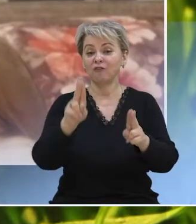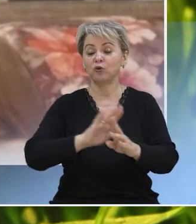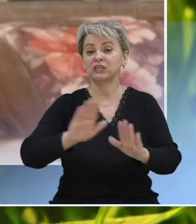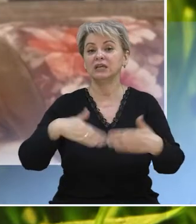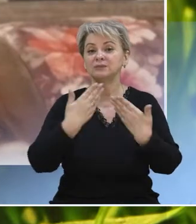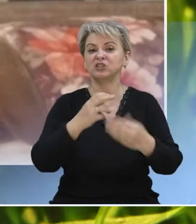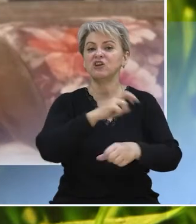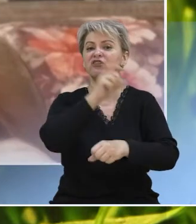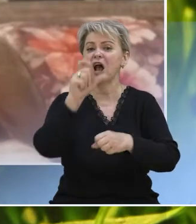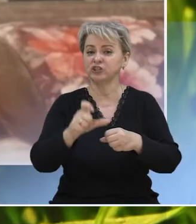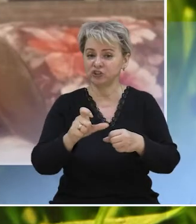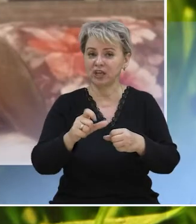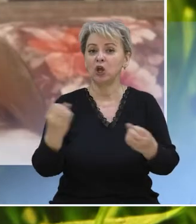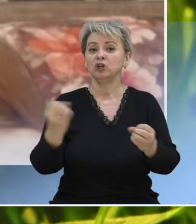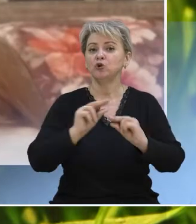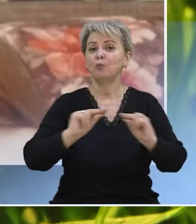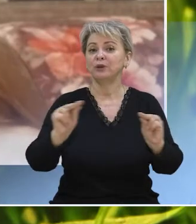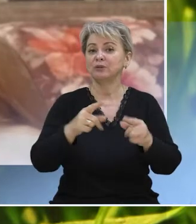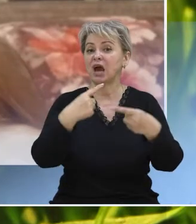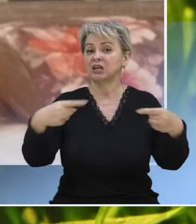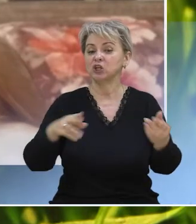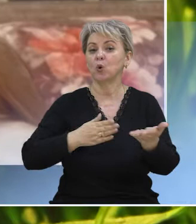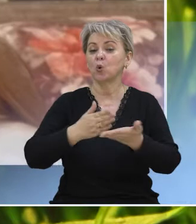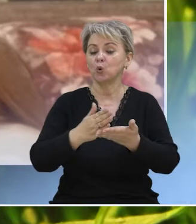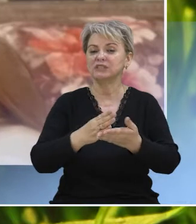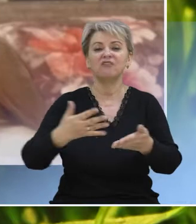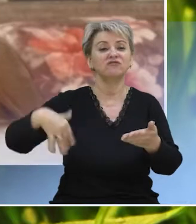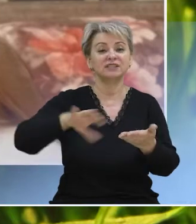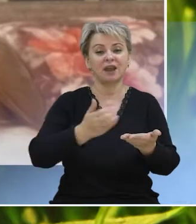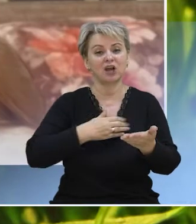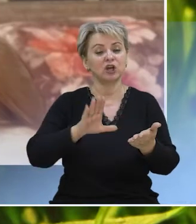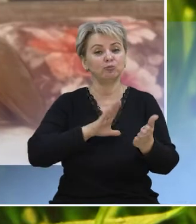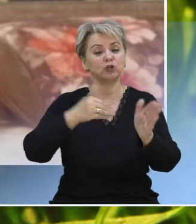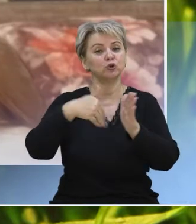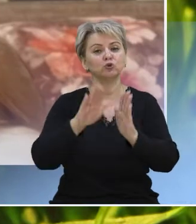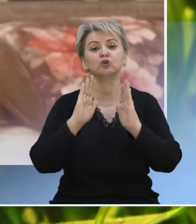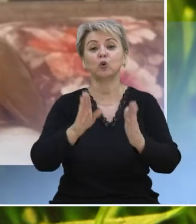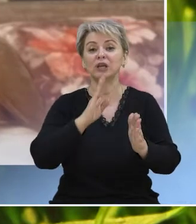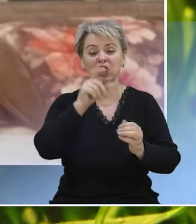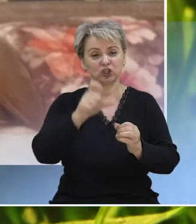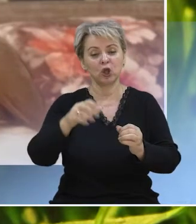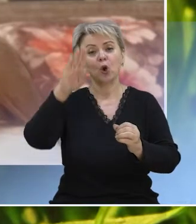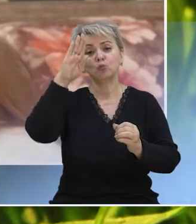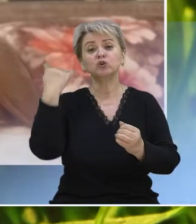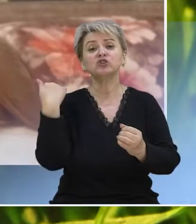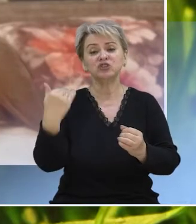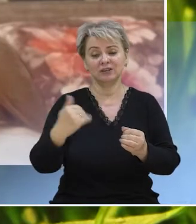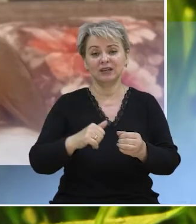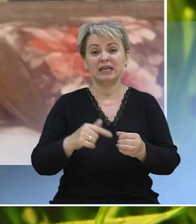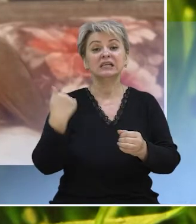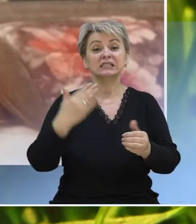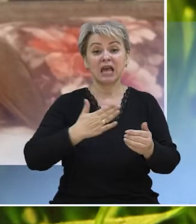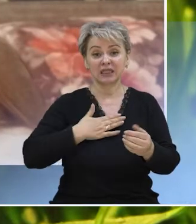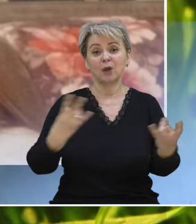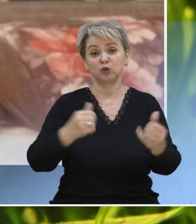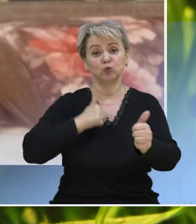Потому что кого не спроси, там, врачей, еще преподавателей различных курсов, везде хотят быть лучше только женщины. Мужчины,